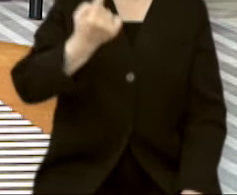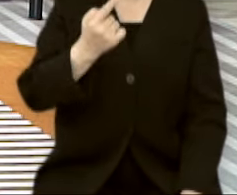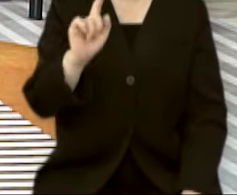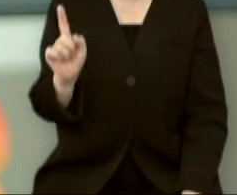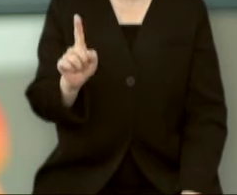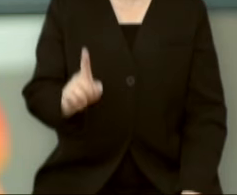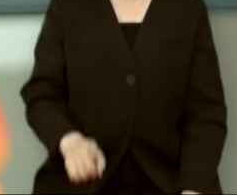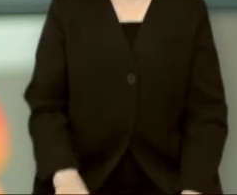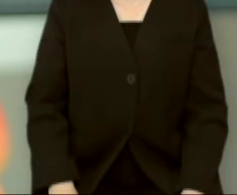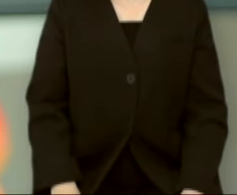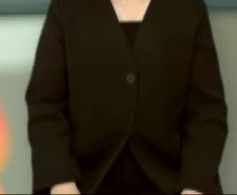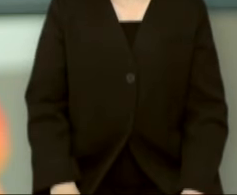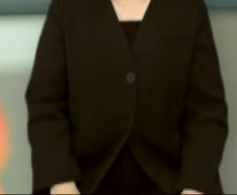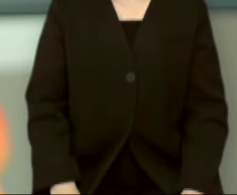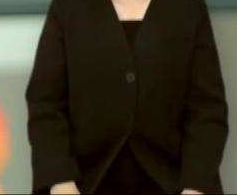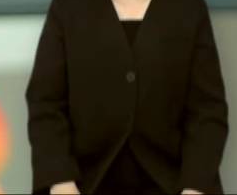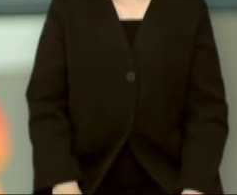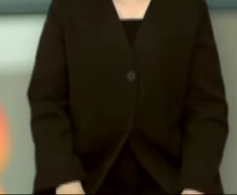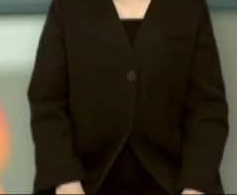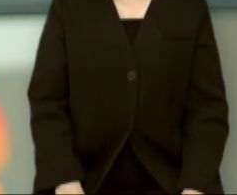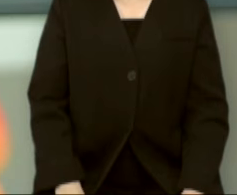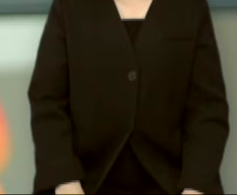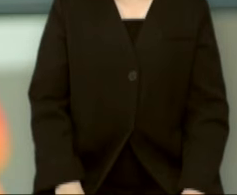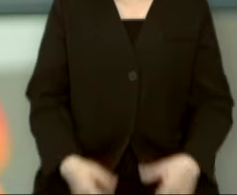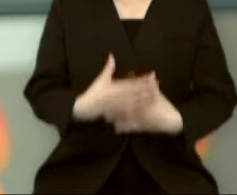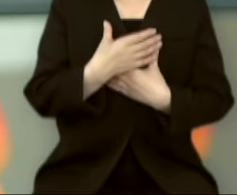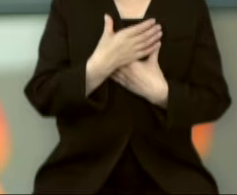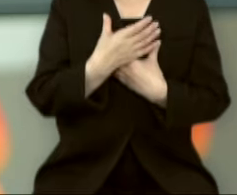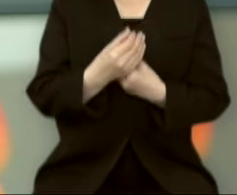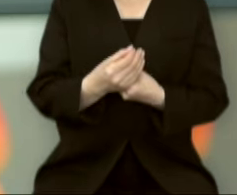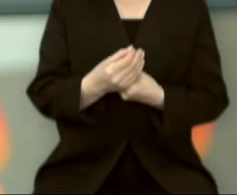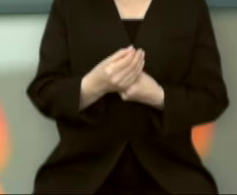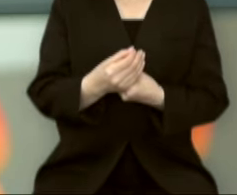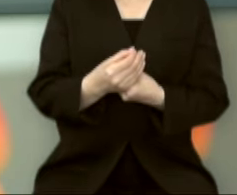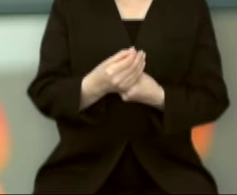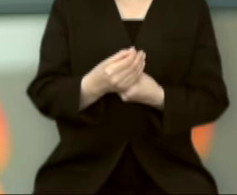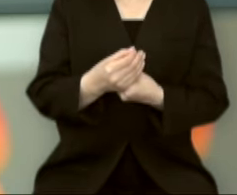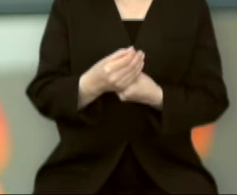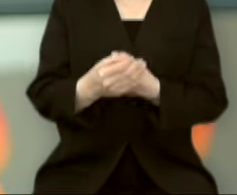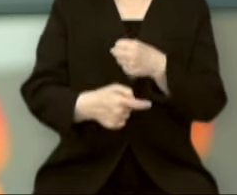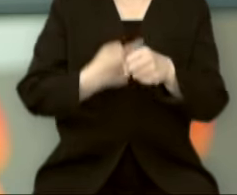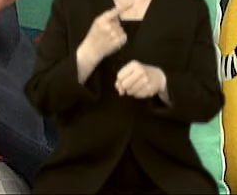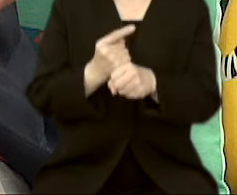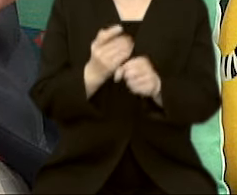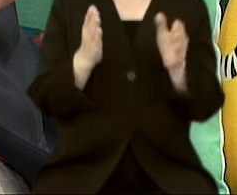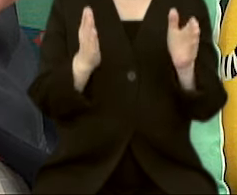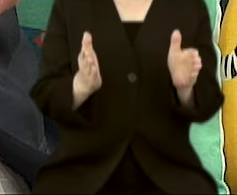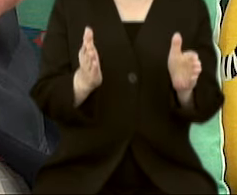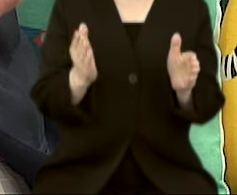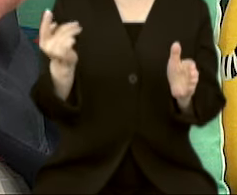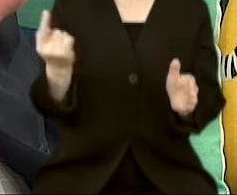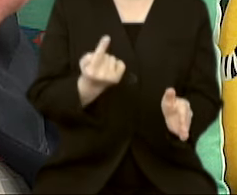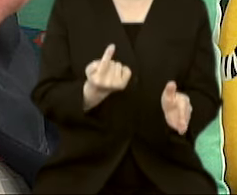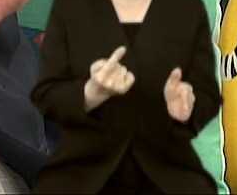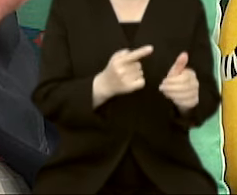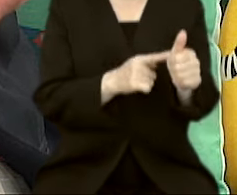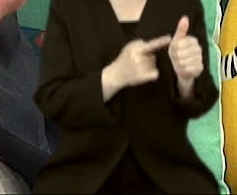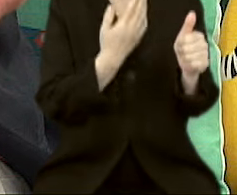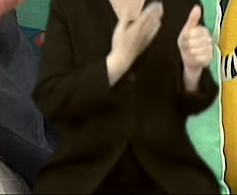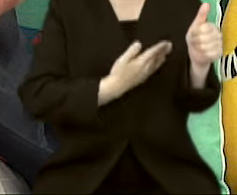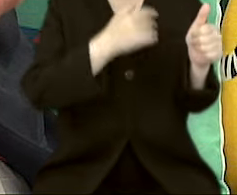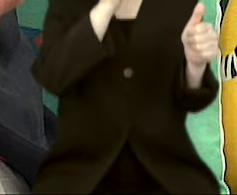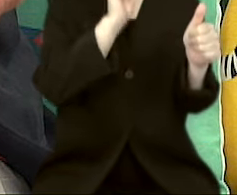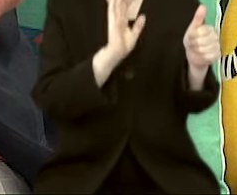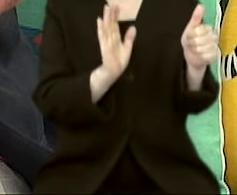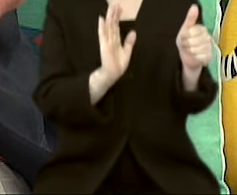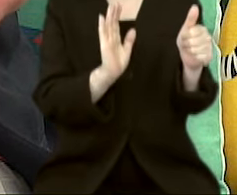오셨어요? 아, 저희가 안식년으로 왔어요. 아, 그러십니까? 예. 아, 저희 너무... 목사님이 조금 건강이 네. 좀 안